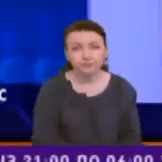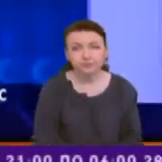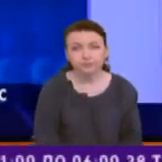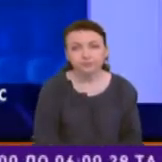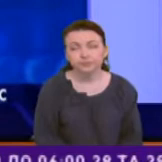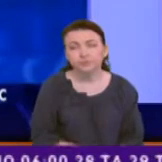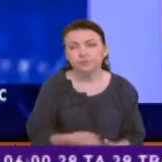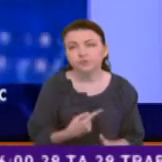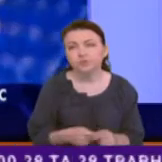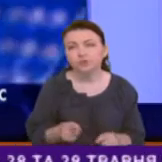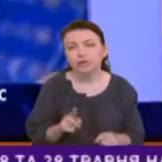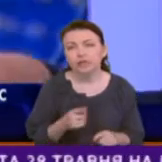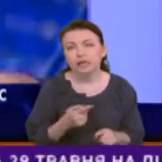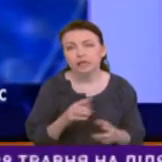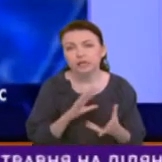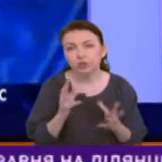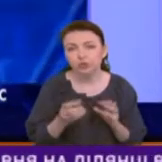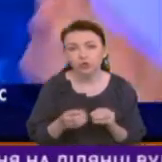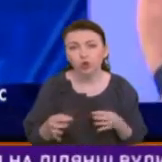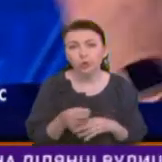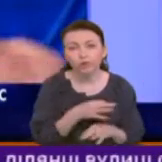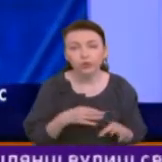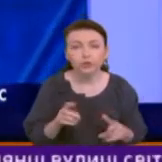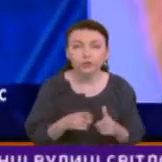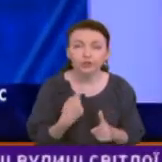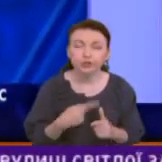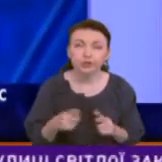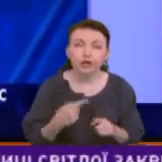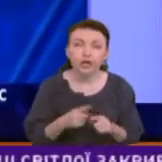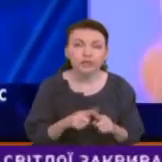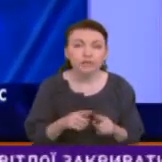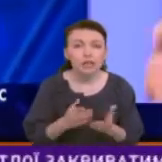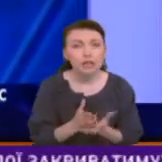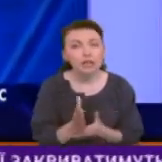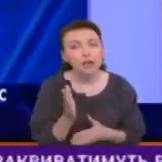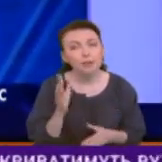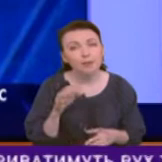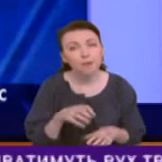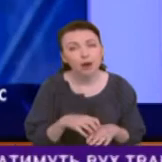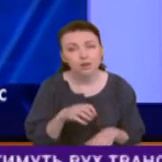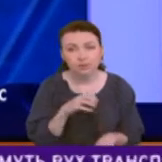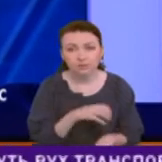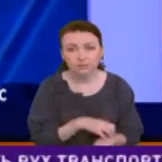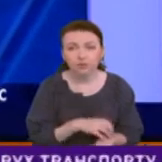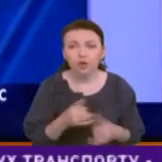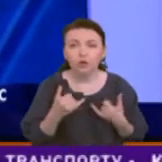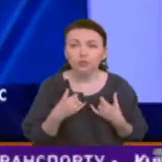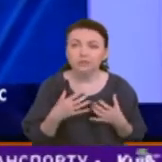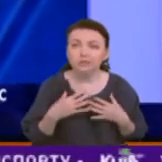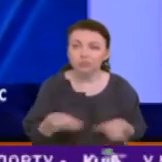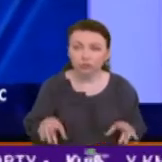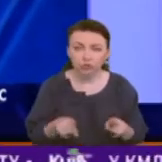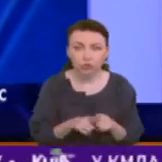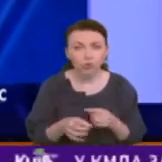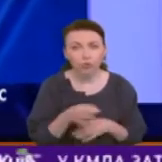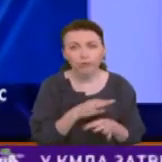це результат якогось обговорення, чи це лінія партії? Ну, у нас поки що не було такого обговорення. Те, що